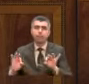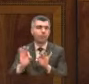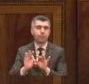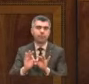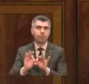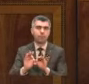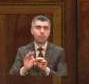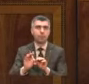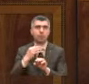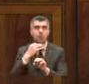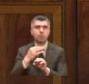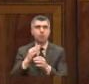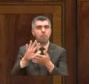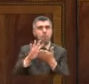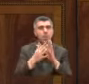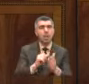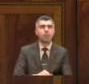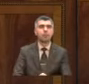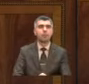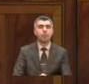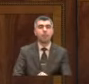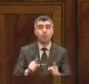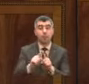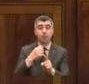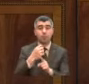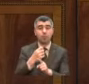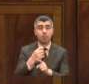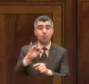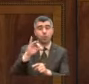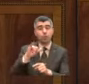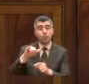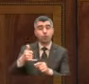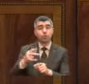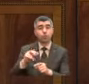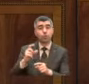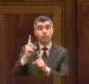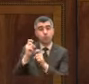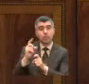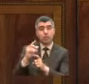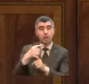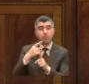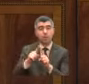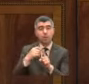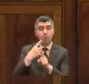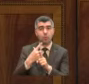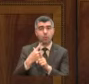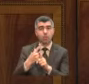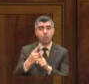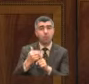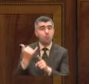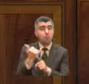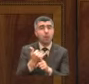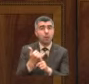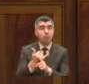يحترم البيئة، ولذلك هذا الشيء. الوالدية كان فيها استثمار مهم اللي جبدوا الوالدية، أنا كنت في وزارة التجهيز ومن الناس اللي ساهموا، وشرفني